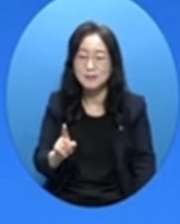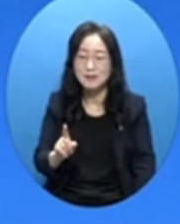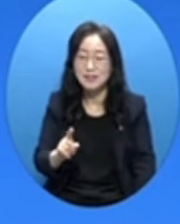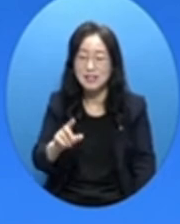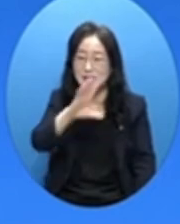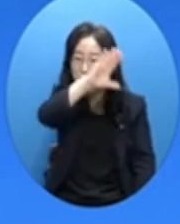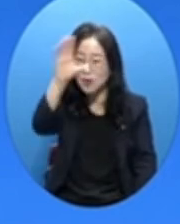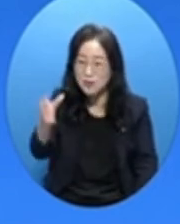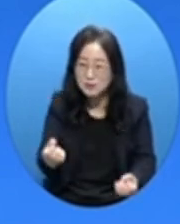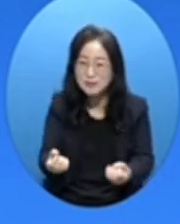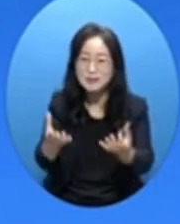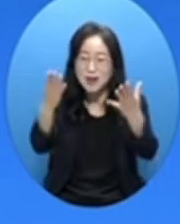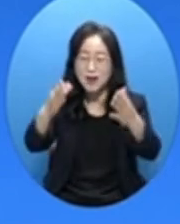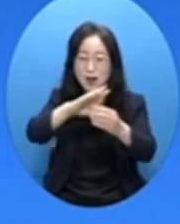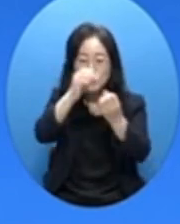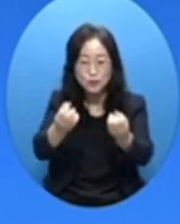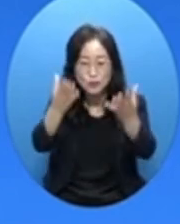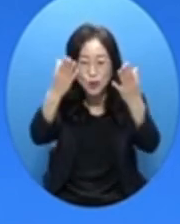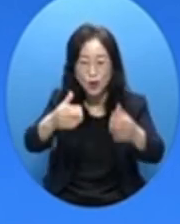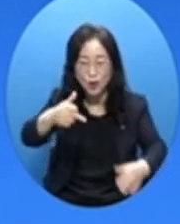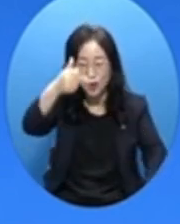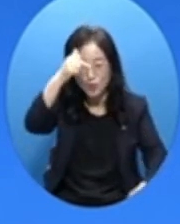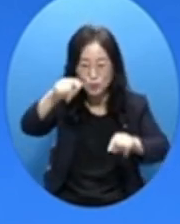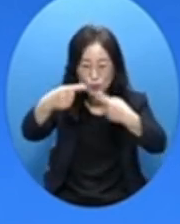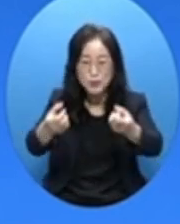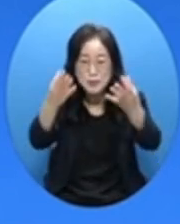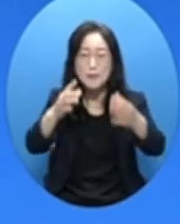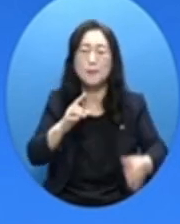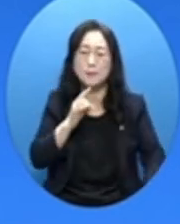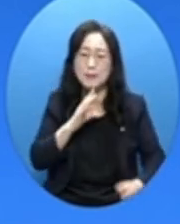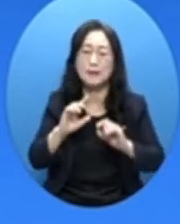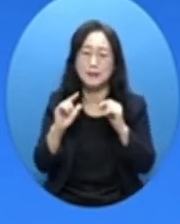성탄절이나 추석이나 구정 이때뿐이 아니라